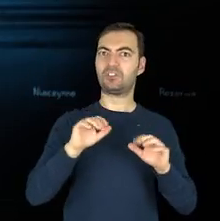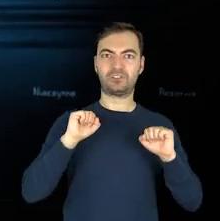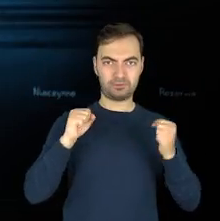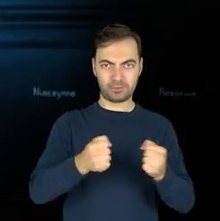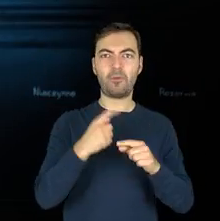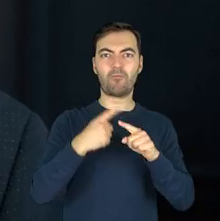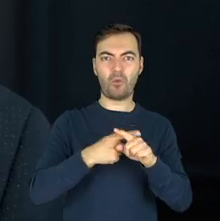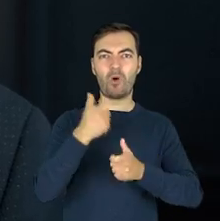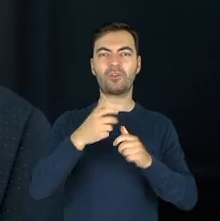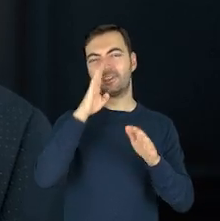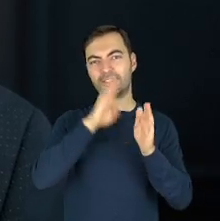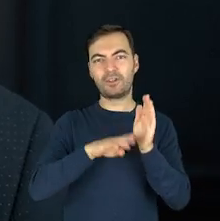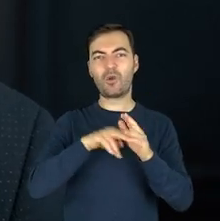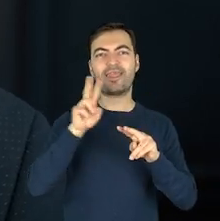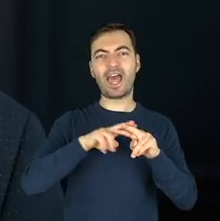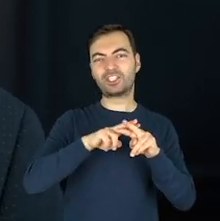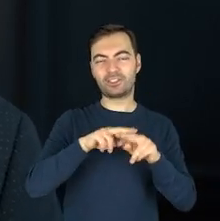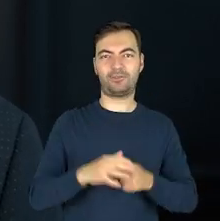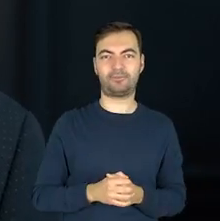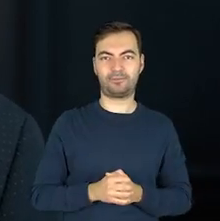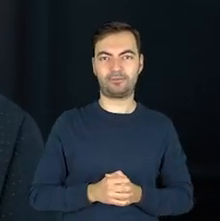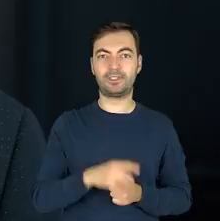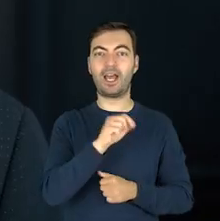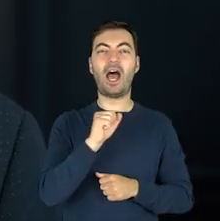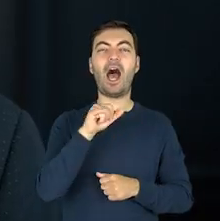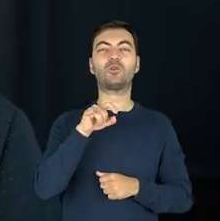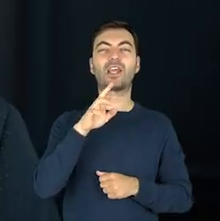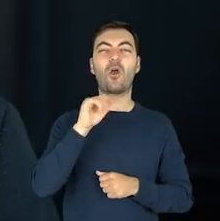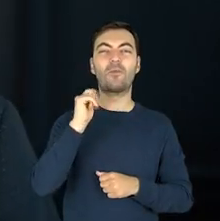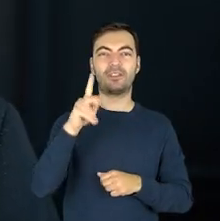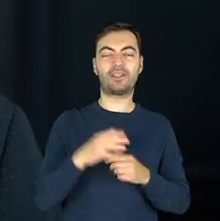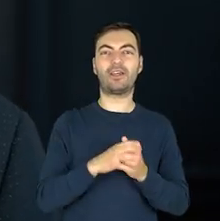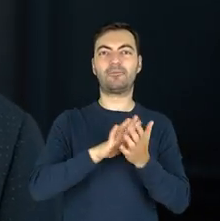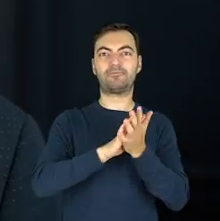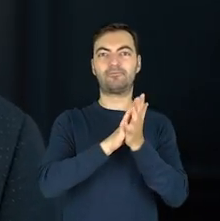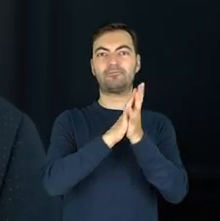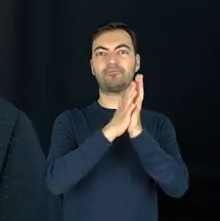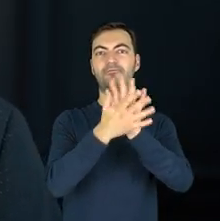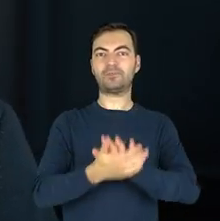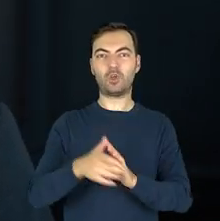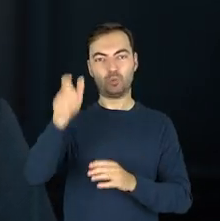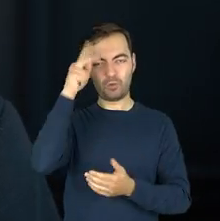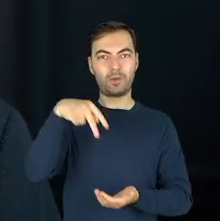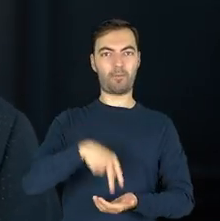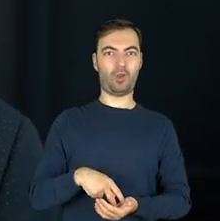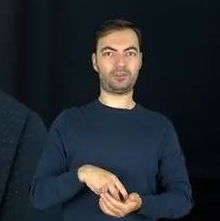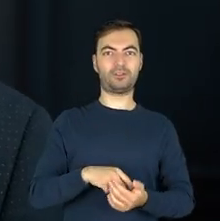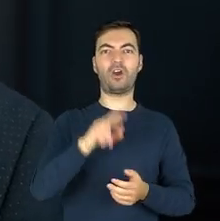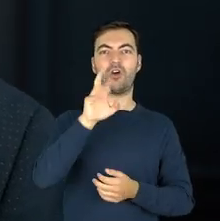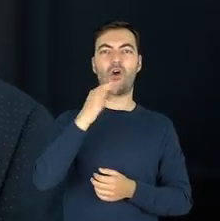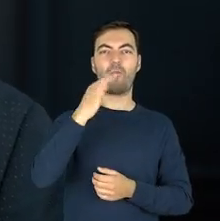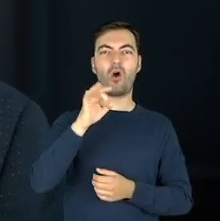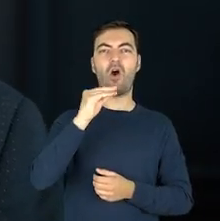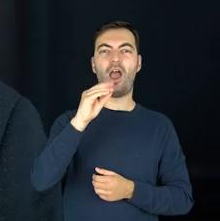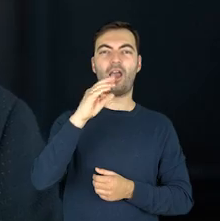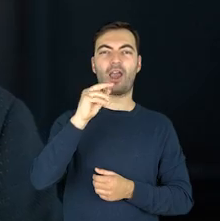proste narzędzia. Z australopiteków wyewoluował bardzo już do nas podobny człowiek wyprostowany, czyli homo erectus. To